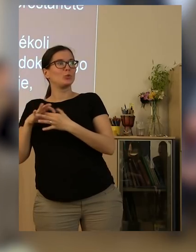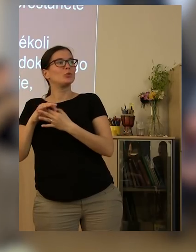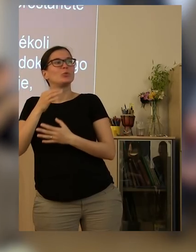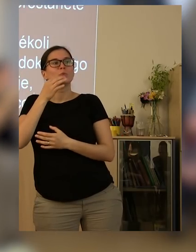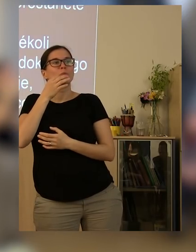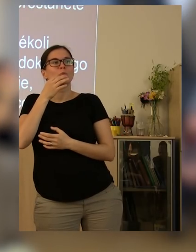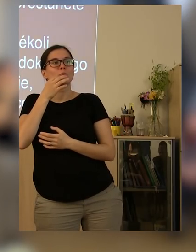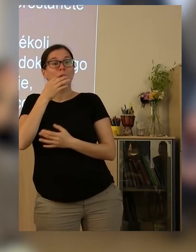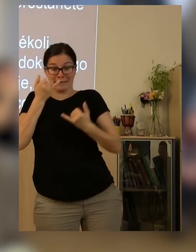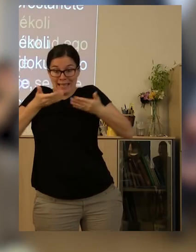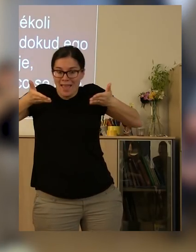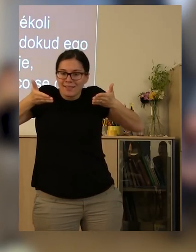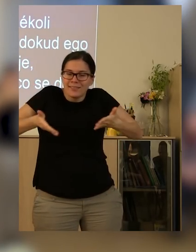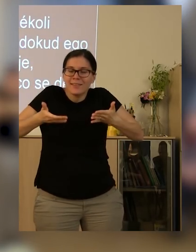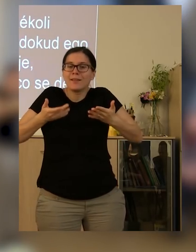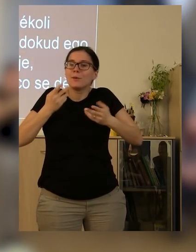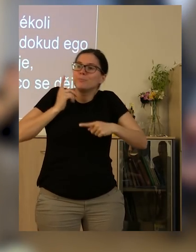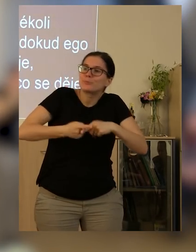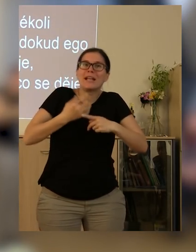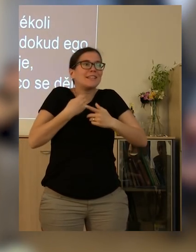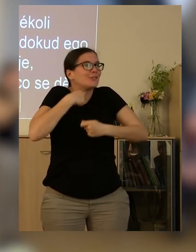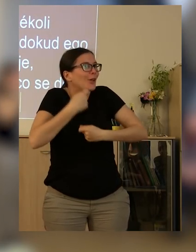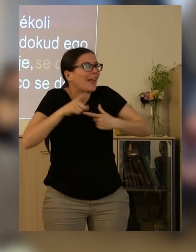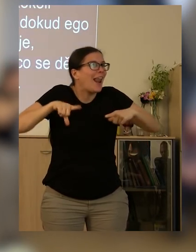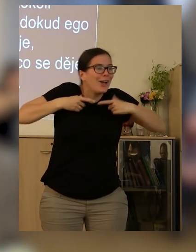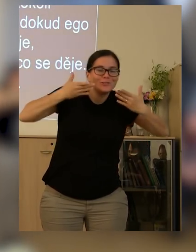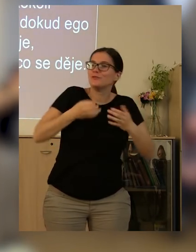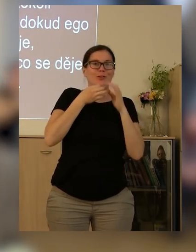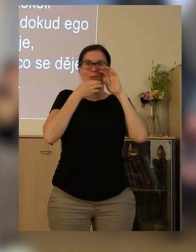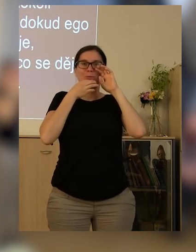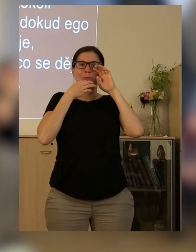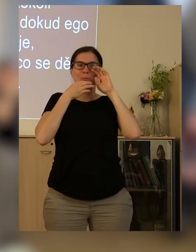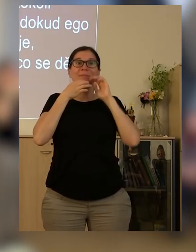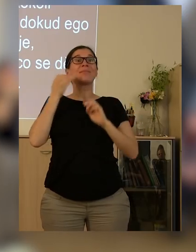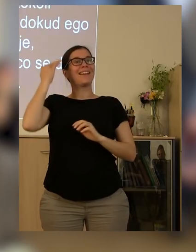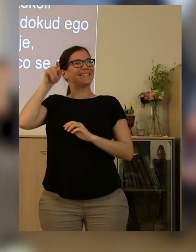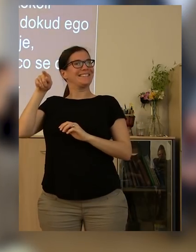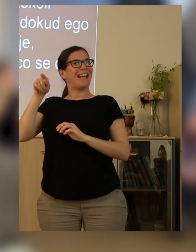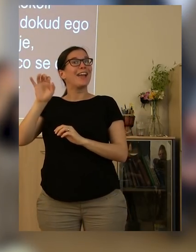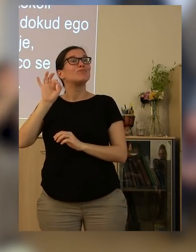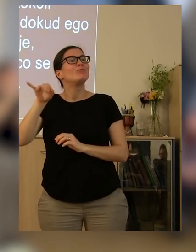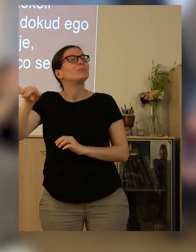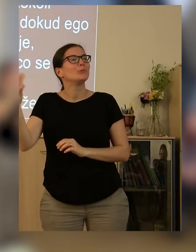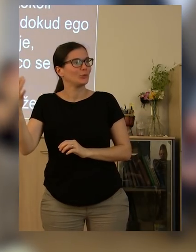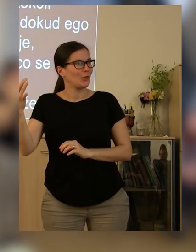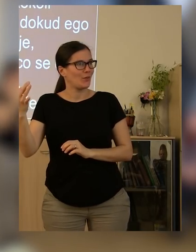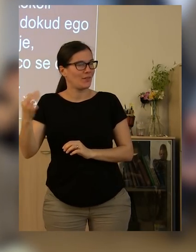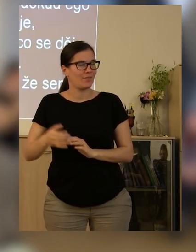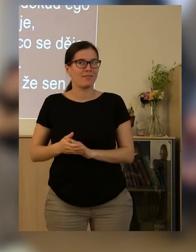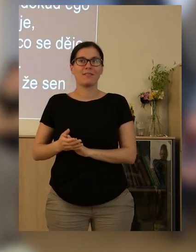děje. Nemůžeme to prožívat. Na snu je nejkrásnější, že sen přichází v